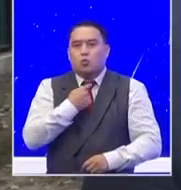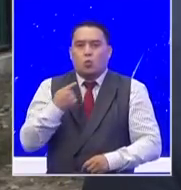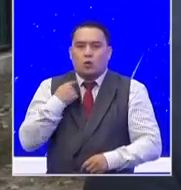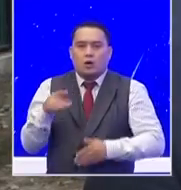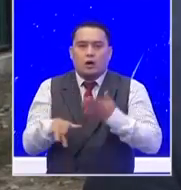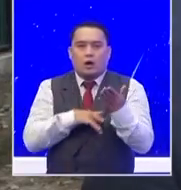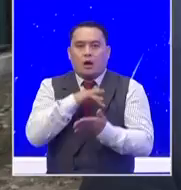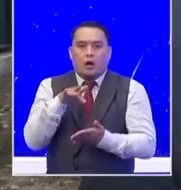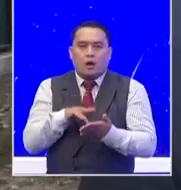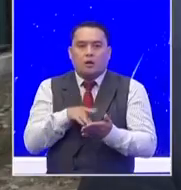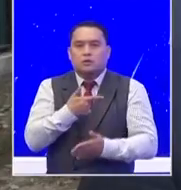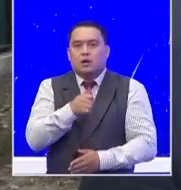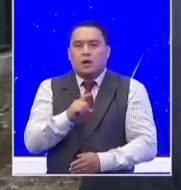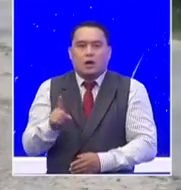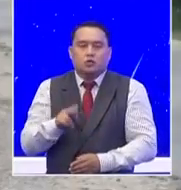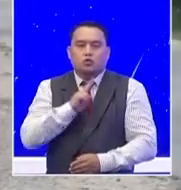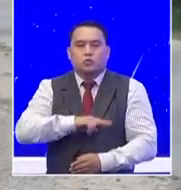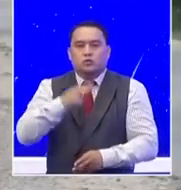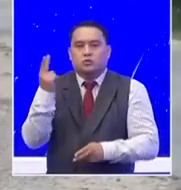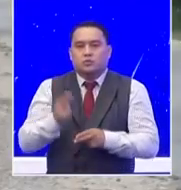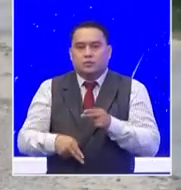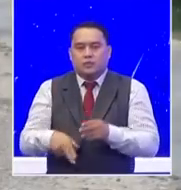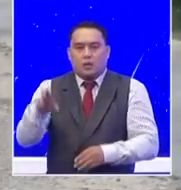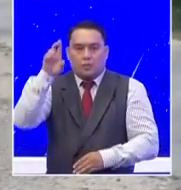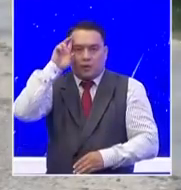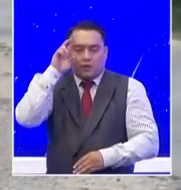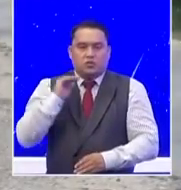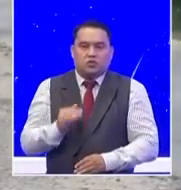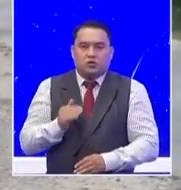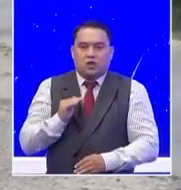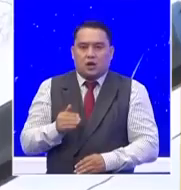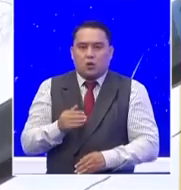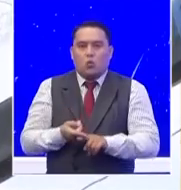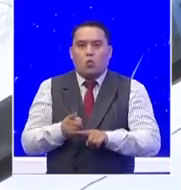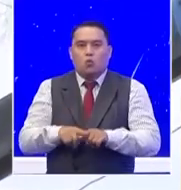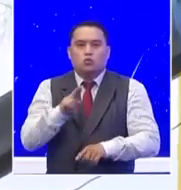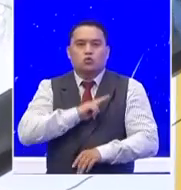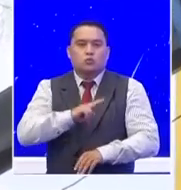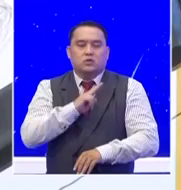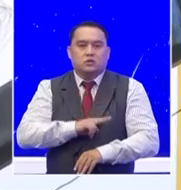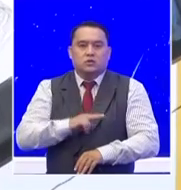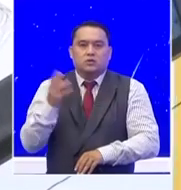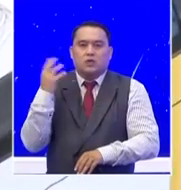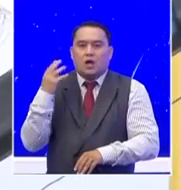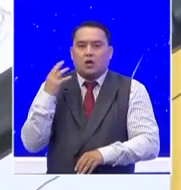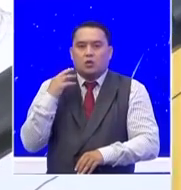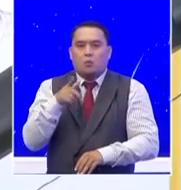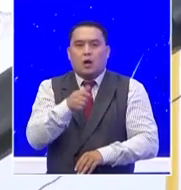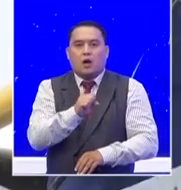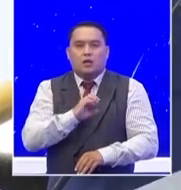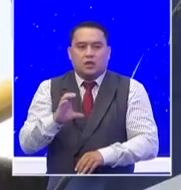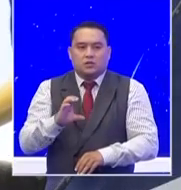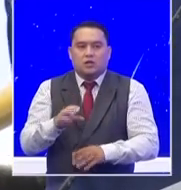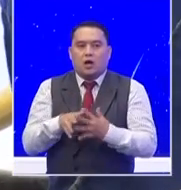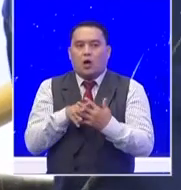қаласын газдандыру жұмыстарын бітіріп жатырмыз. Мемлекеттік жекеменшік әріптестік аясында осы жылдың тамыз айында Сарыөзек, Бақанас аудан орталықтары